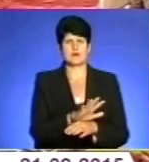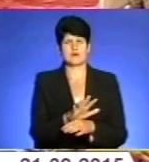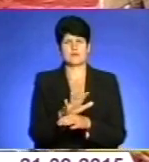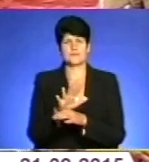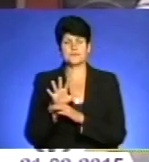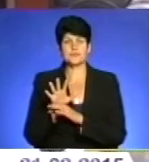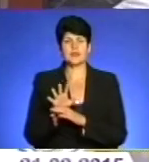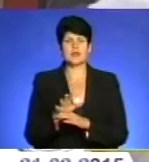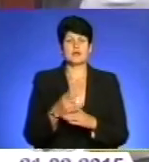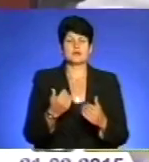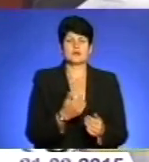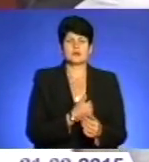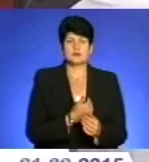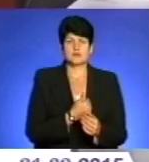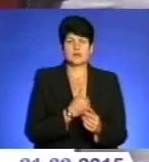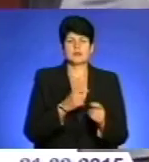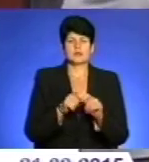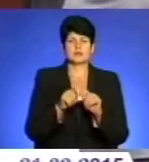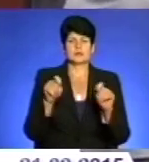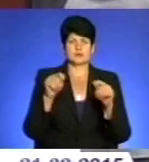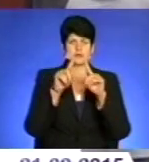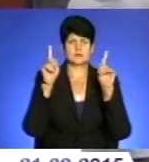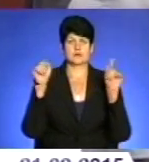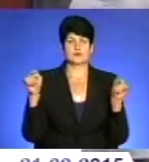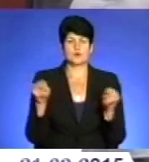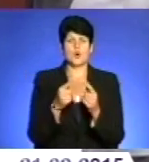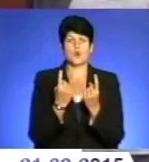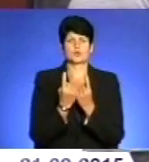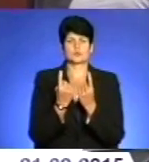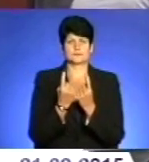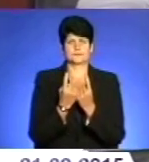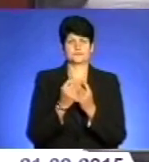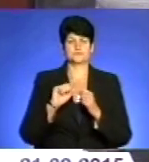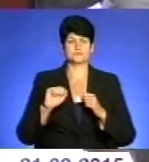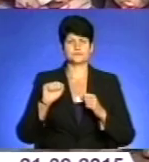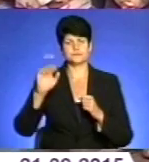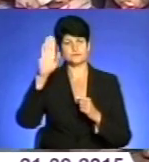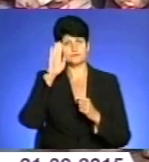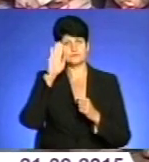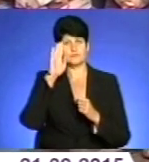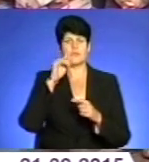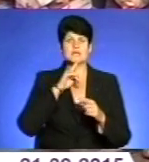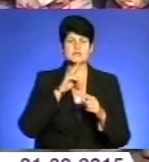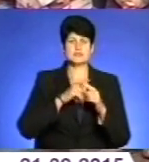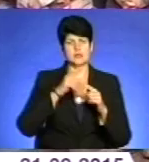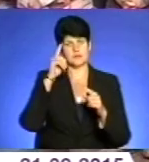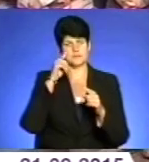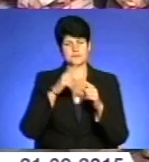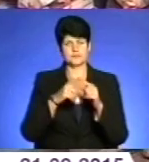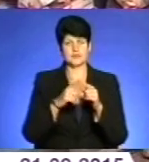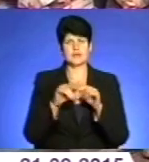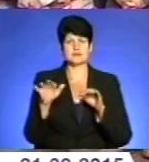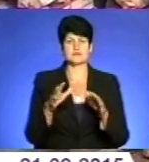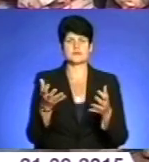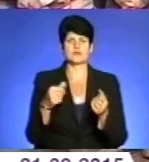обстрілу. Ініціювали відкриття меморіальної дошки однокласники Дмитра, його сестра і брат. У заході взяв участь міський